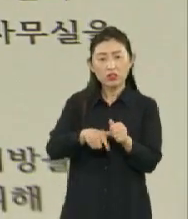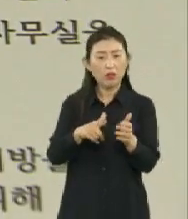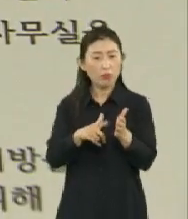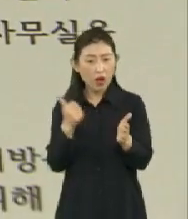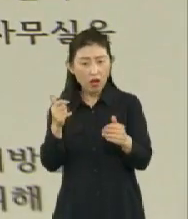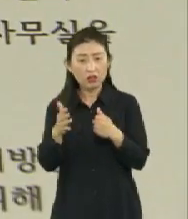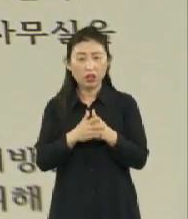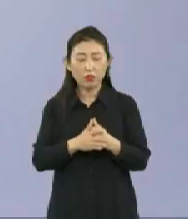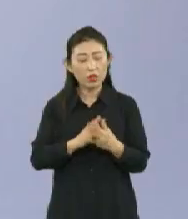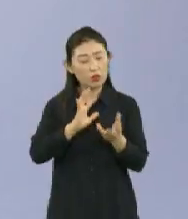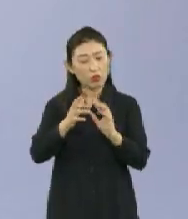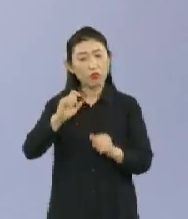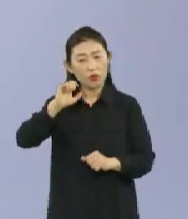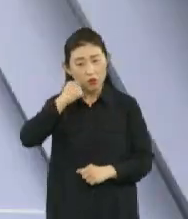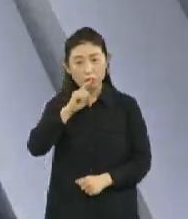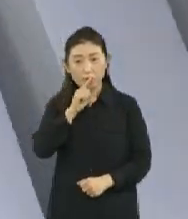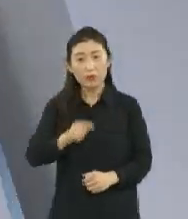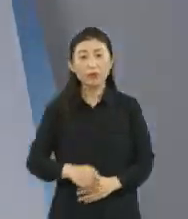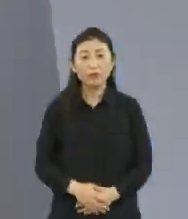입장입니다.